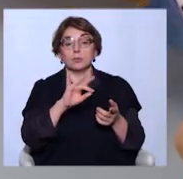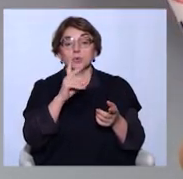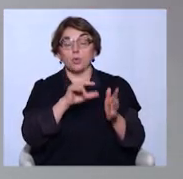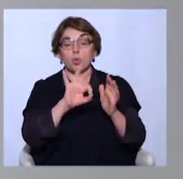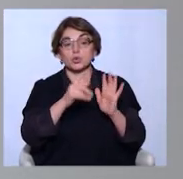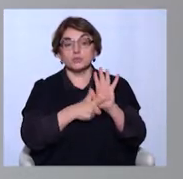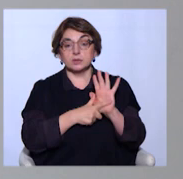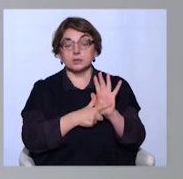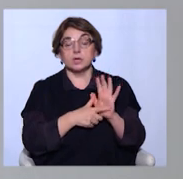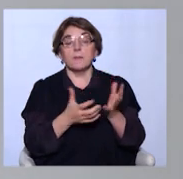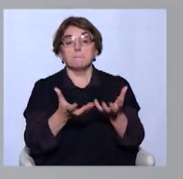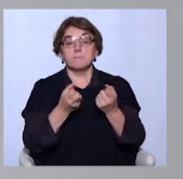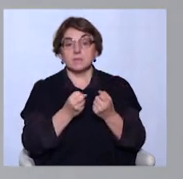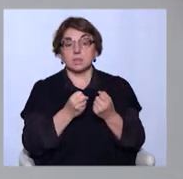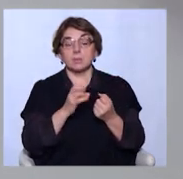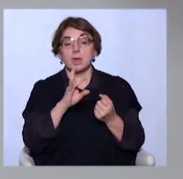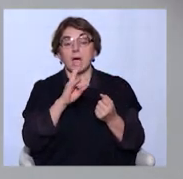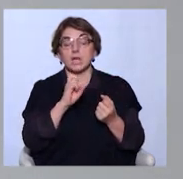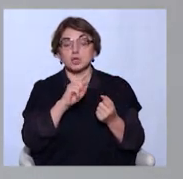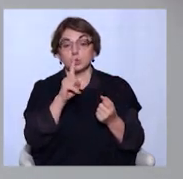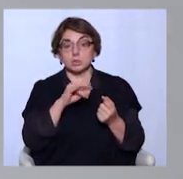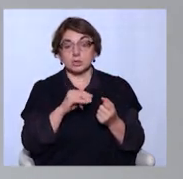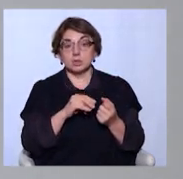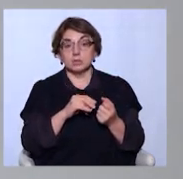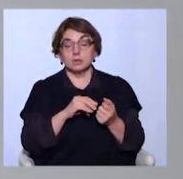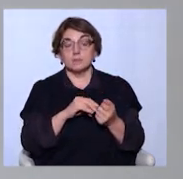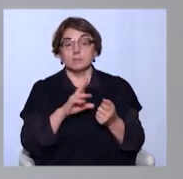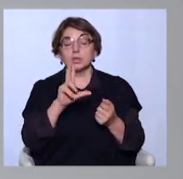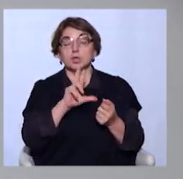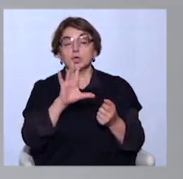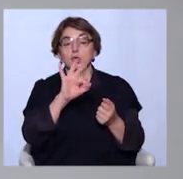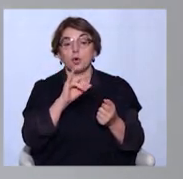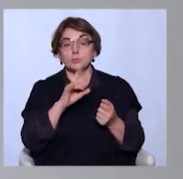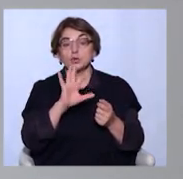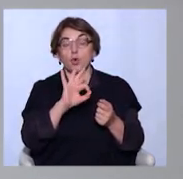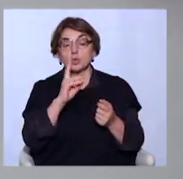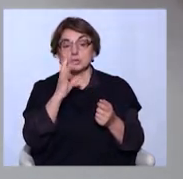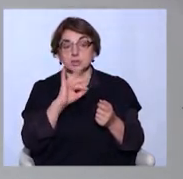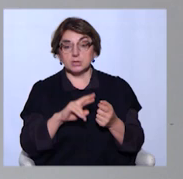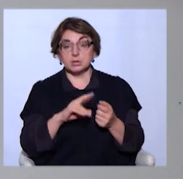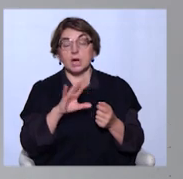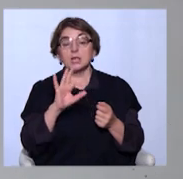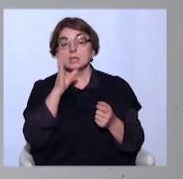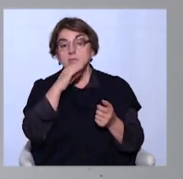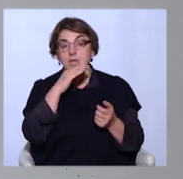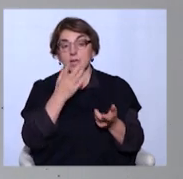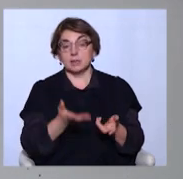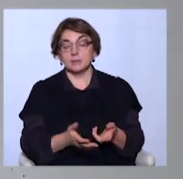ქრომ2O7. მიიღება აზოტი, ქრომის ოქსიდი და